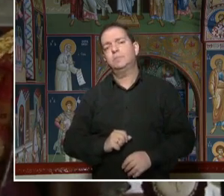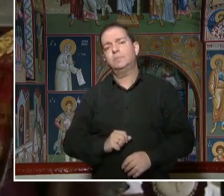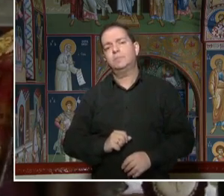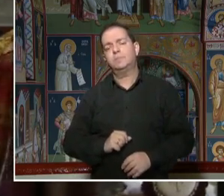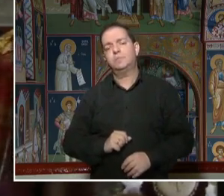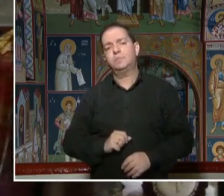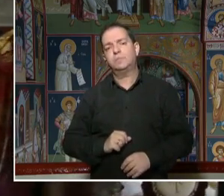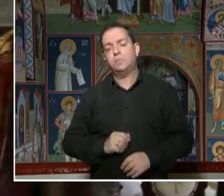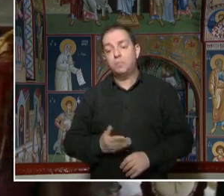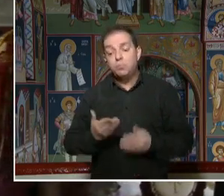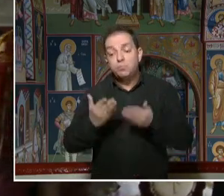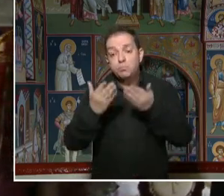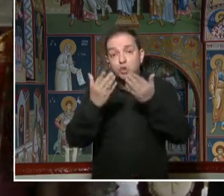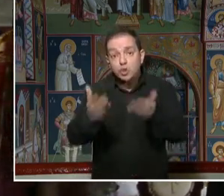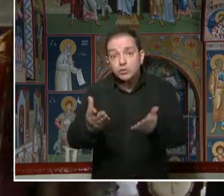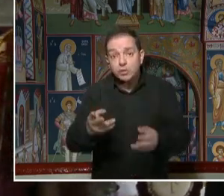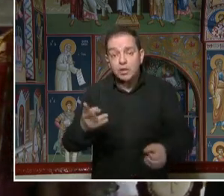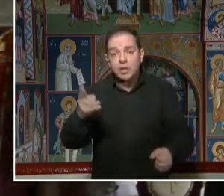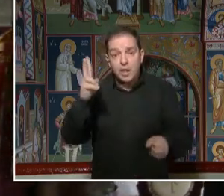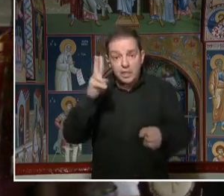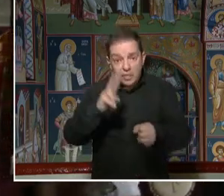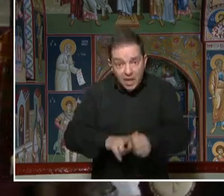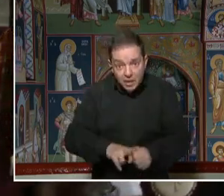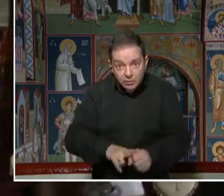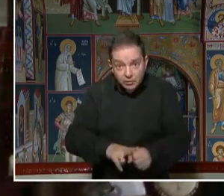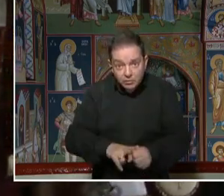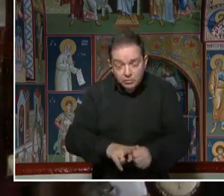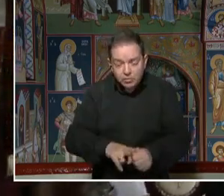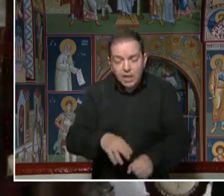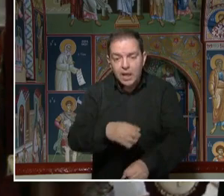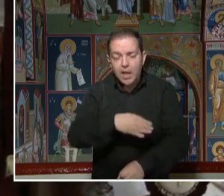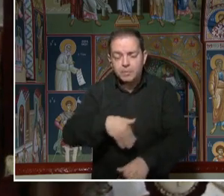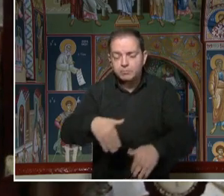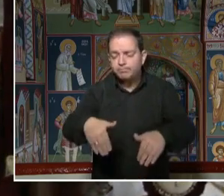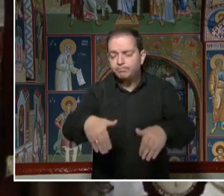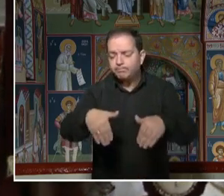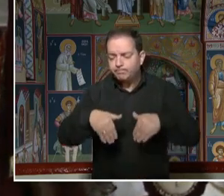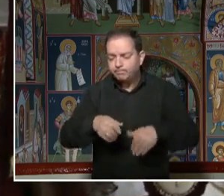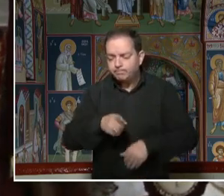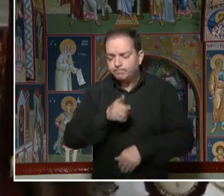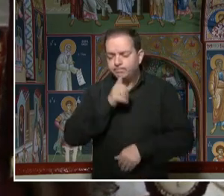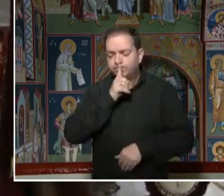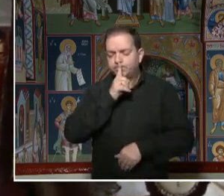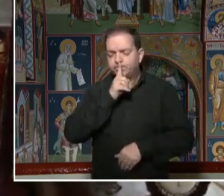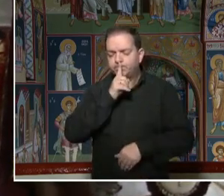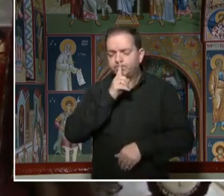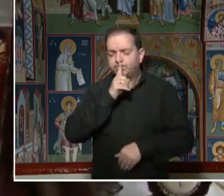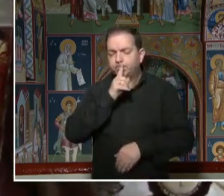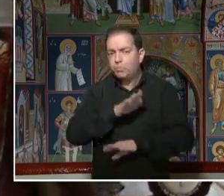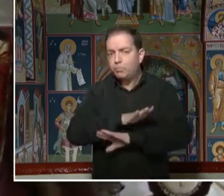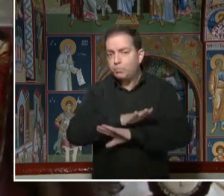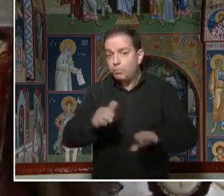Ενώπιον του θανάτου ας μένουμε σιωπηλοί και κυρίως ας μένουμε